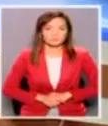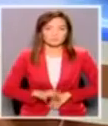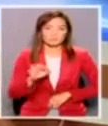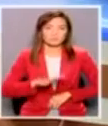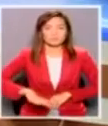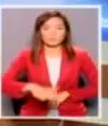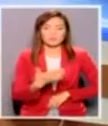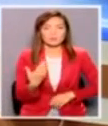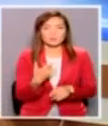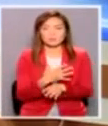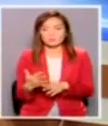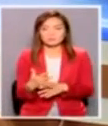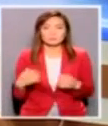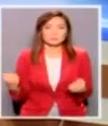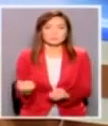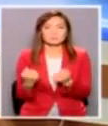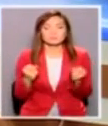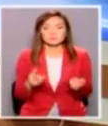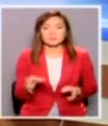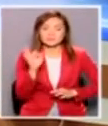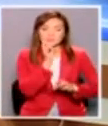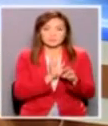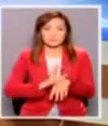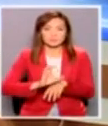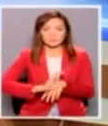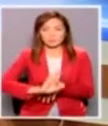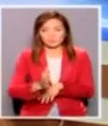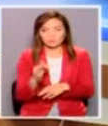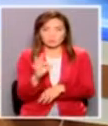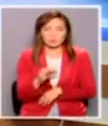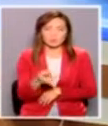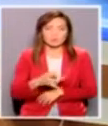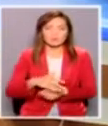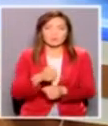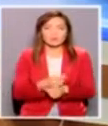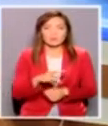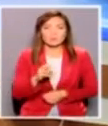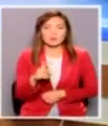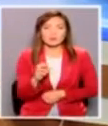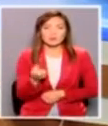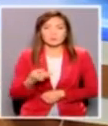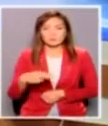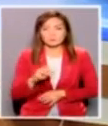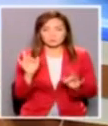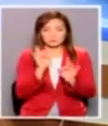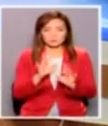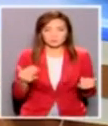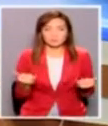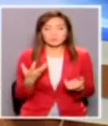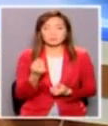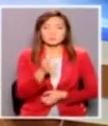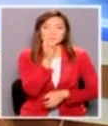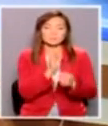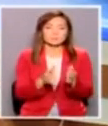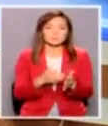Атырау облысына бірер күнде демеушілік қолдаумен дәрі-дәрмектер жеткізілет. Бұл туралы өңір басшысы Махамбет Досмұхамбетов мәлімдеді. Сондай-ақ